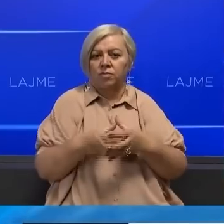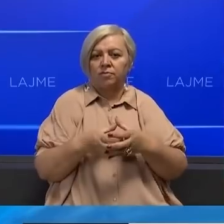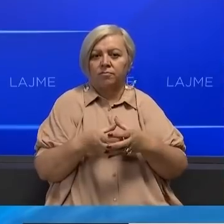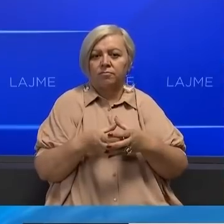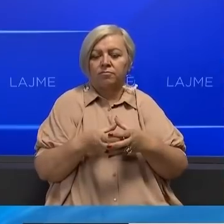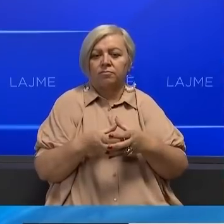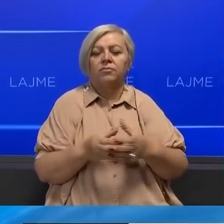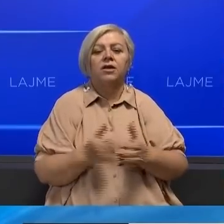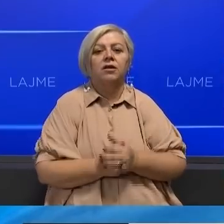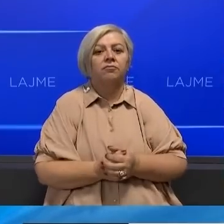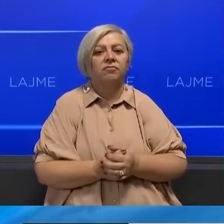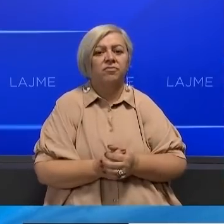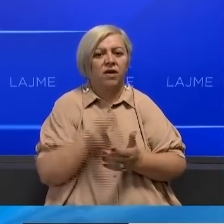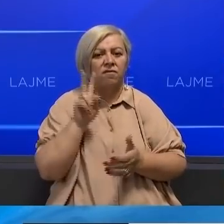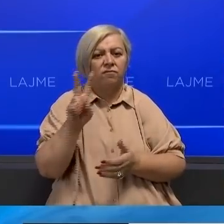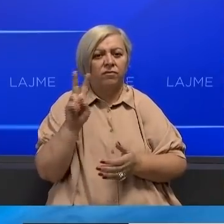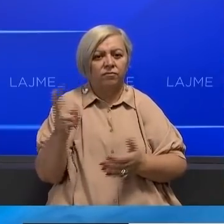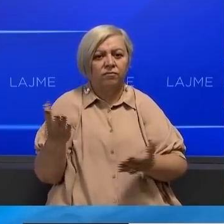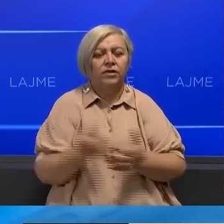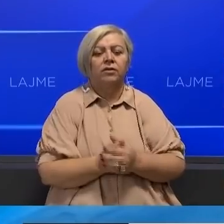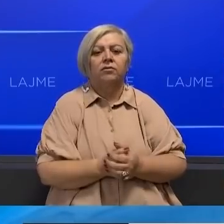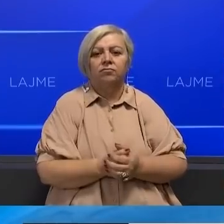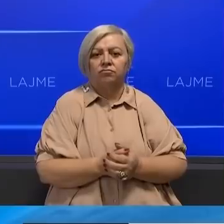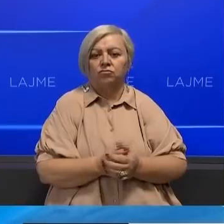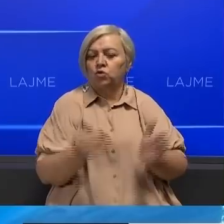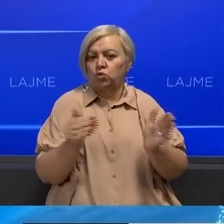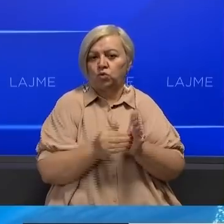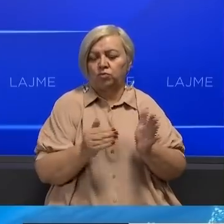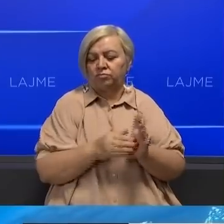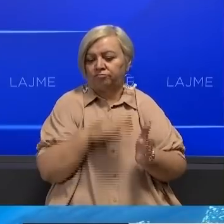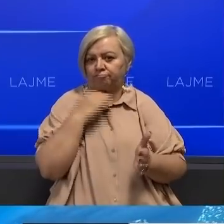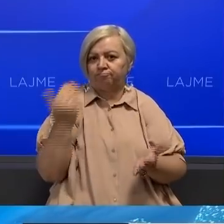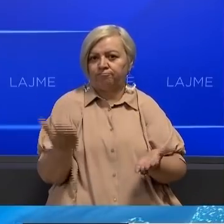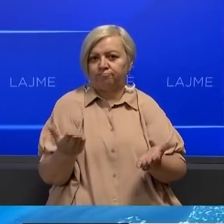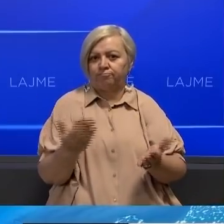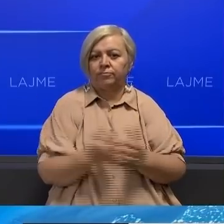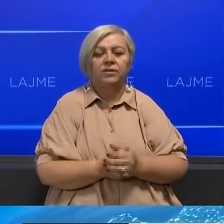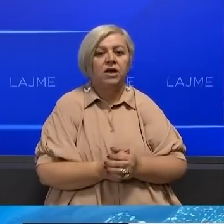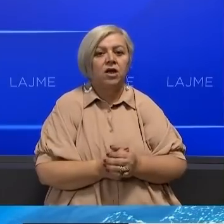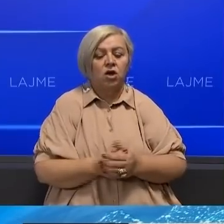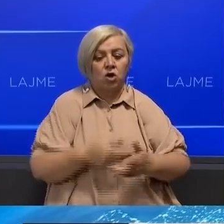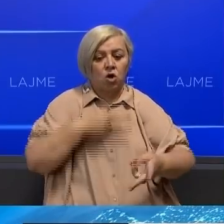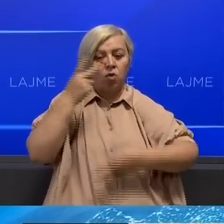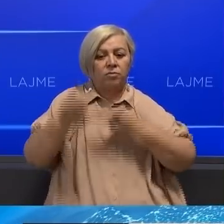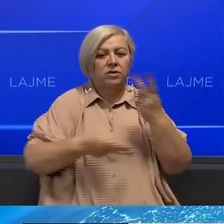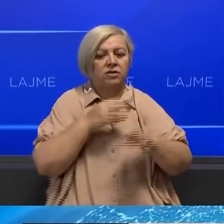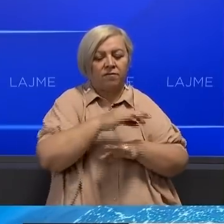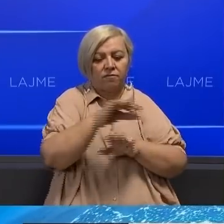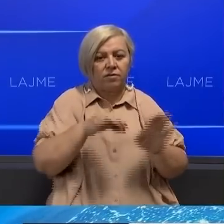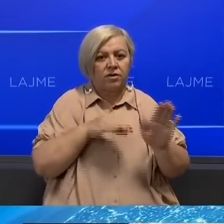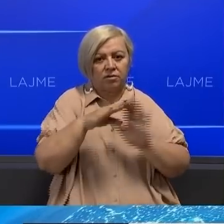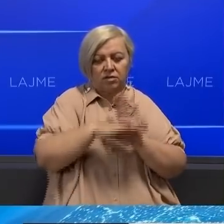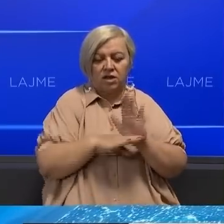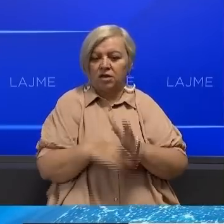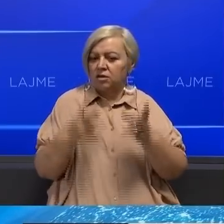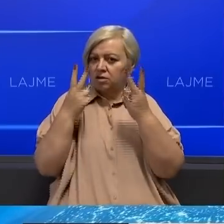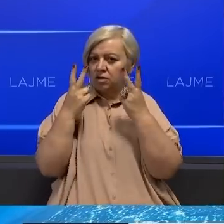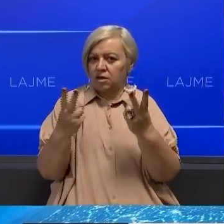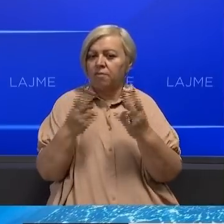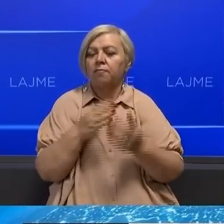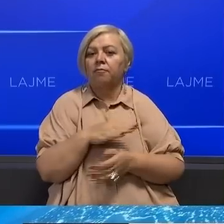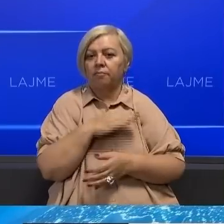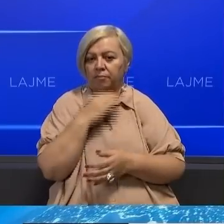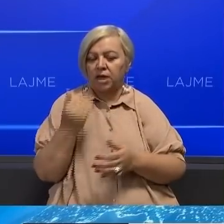parlamentari majorancës, duke u cilësuar si shumë i nevojshëm. Komisioni vlersoi se projekti ligji ka rëndësi të madhe